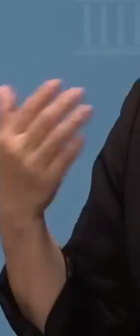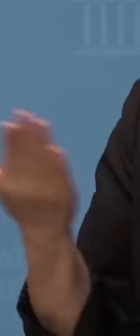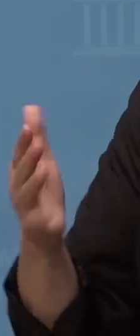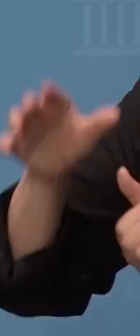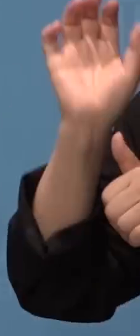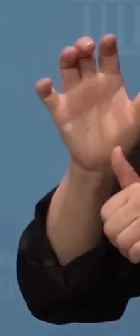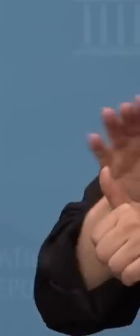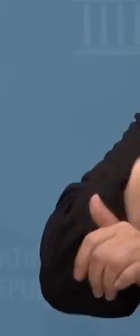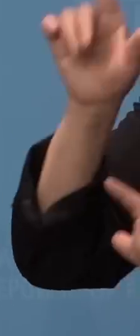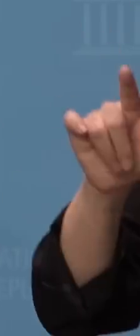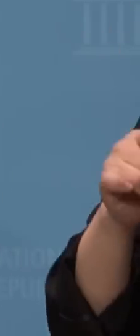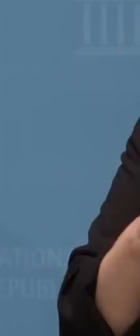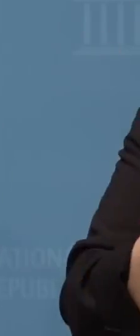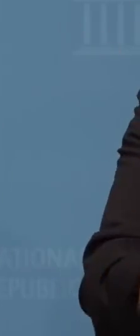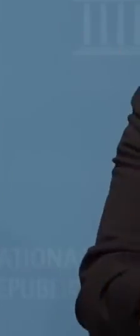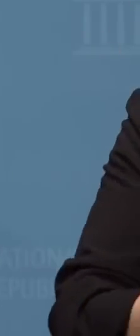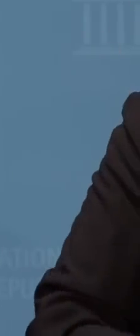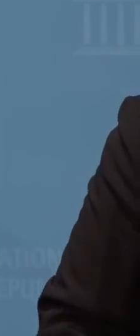아프게 보여줍니다.